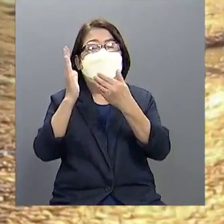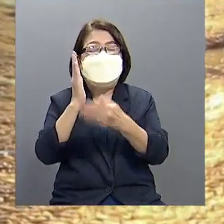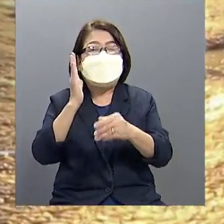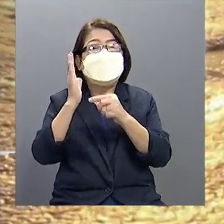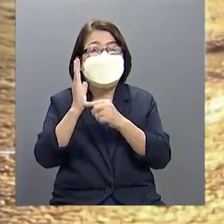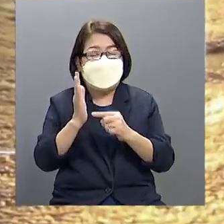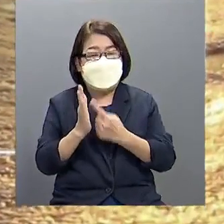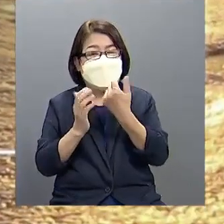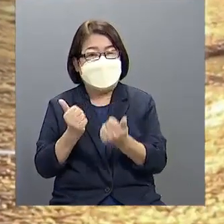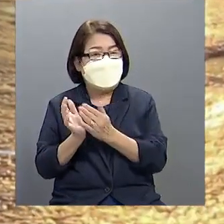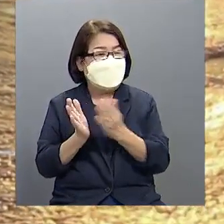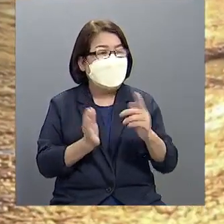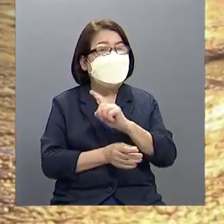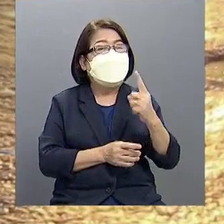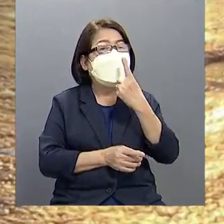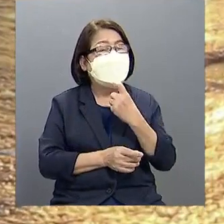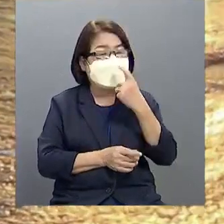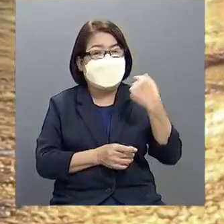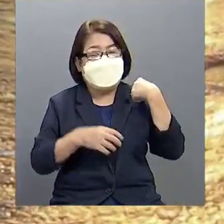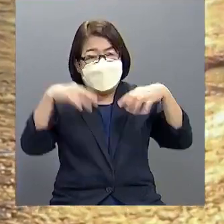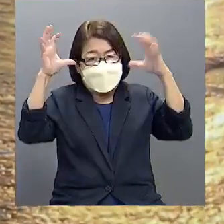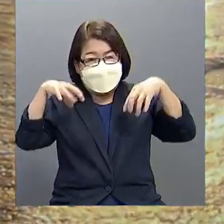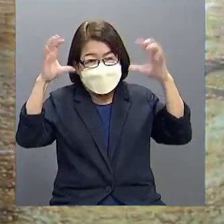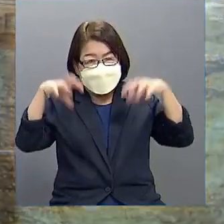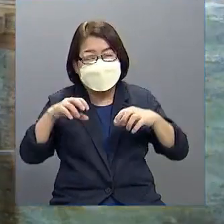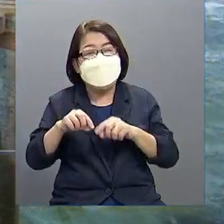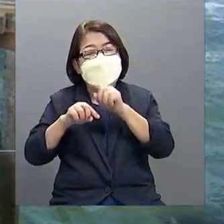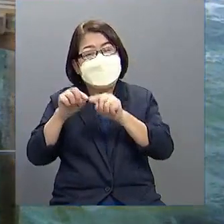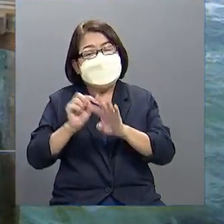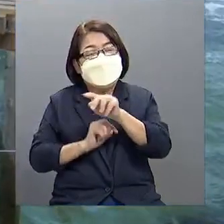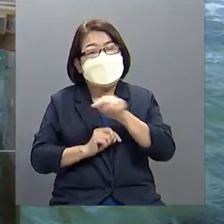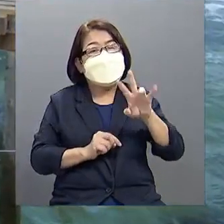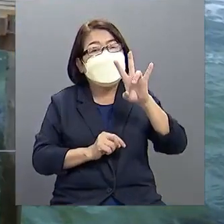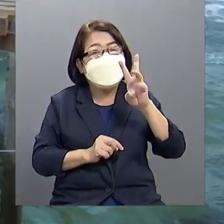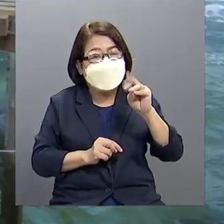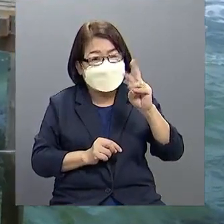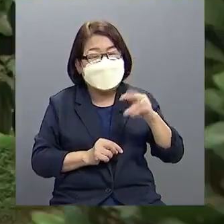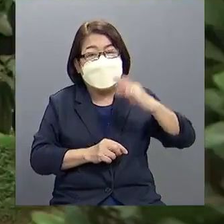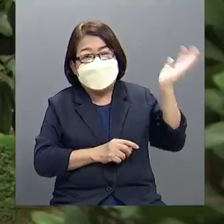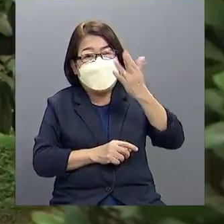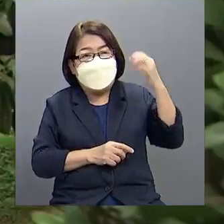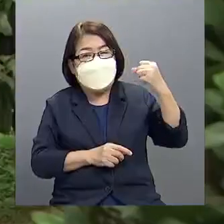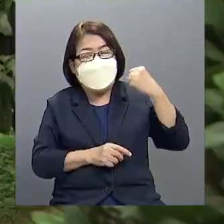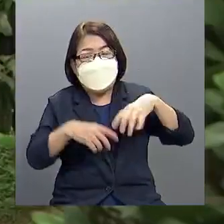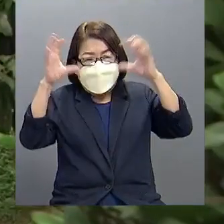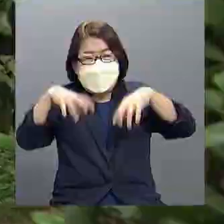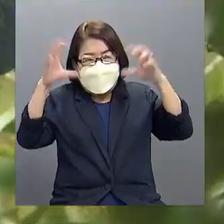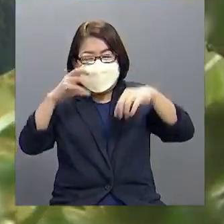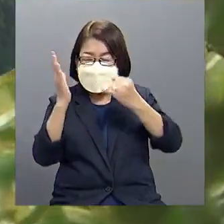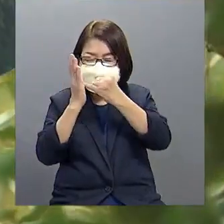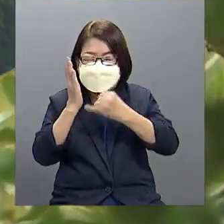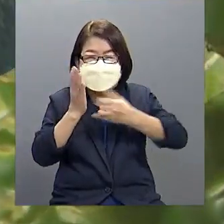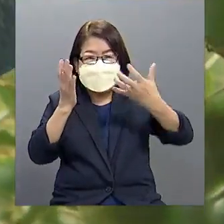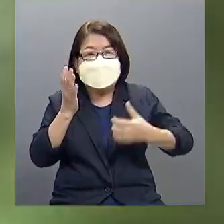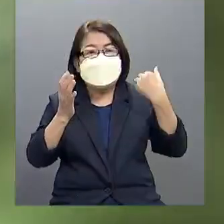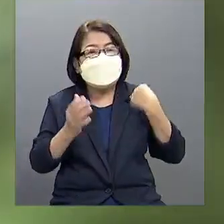ถวนอทิยจะมฝนเพิ่มมากขึ้40-60%องพ้ที่กบมลมกระโคแงและมีฝนตกหนกบางแห่งเกษตรกรควรระหวอัตรายและ